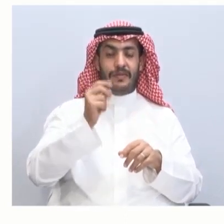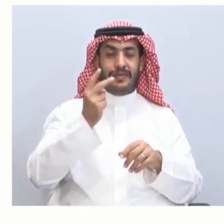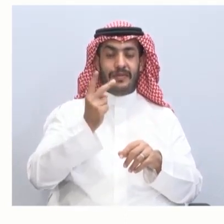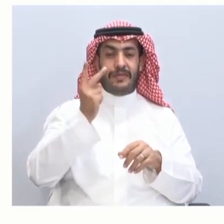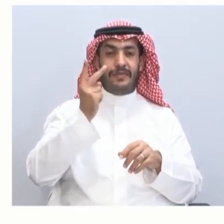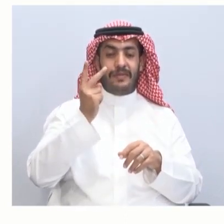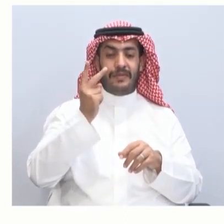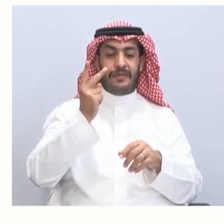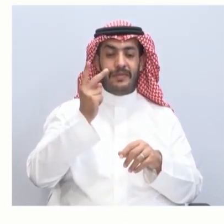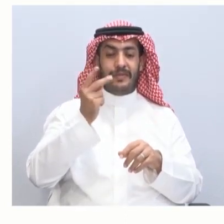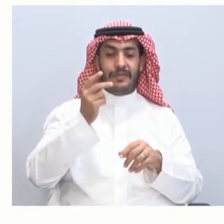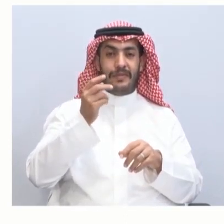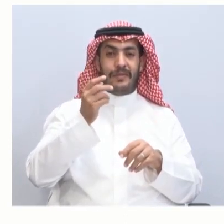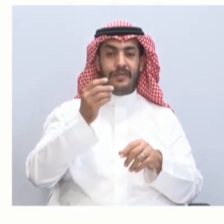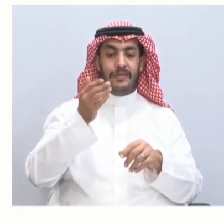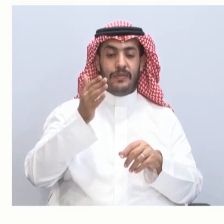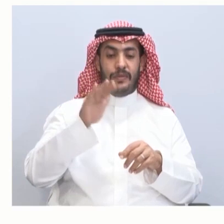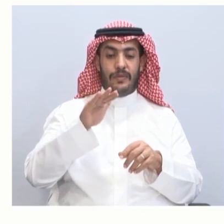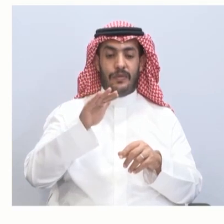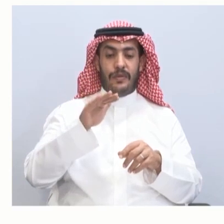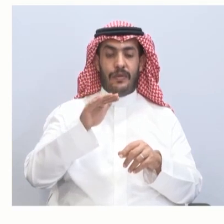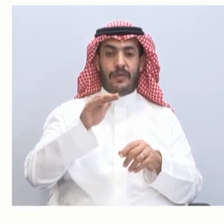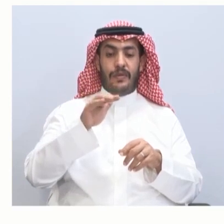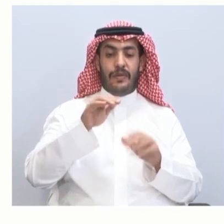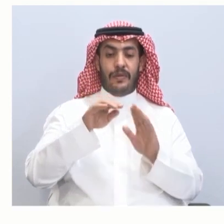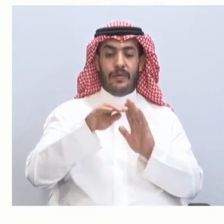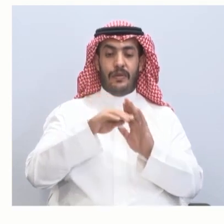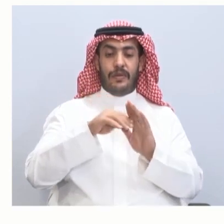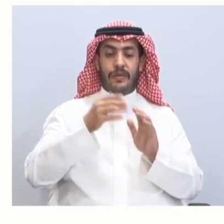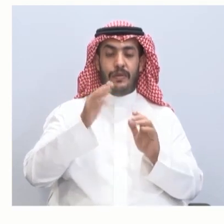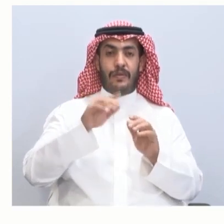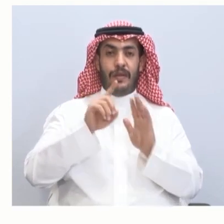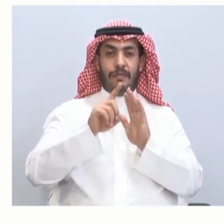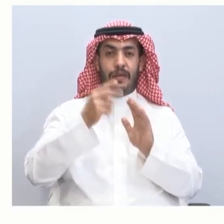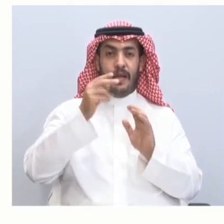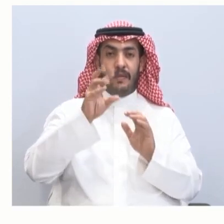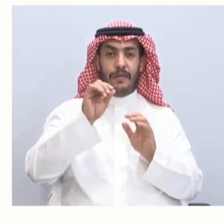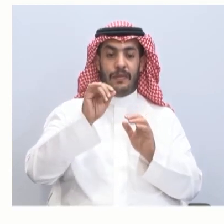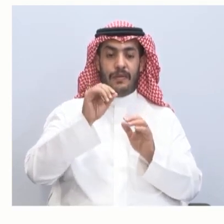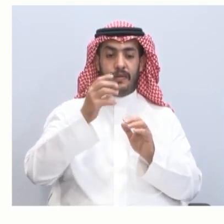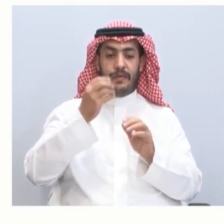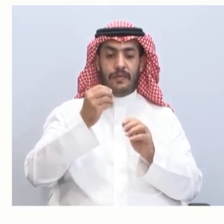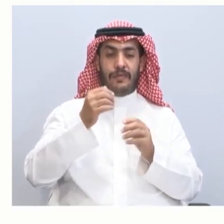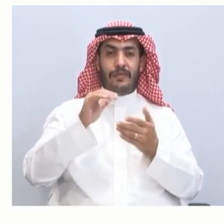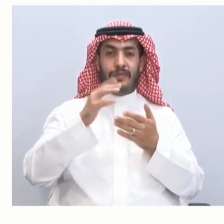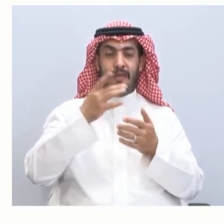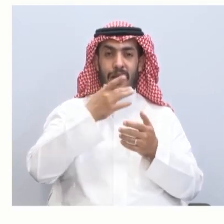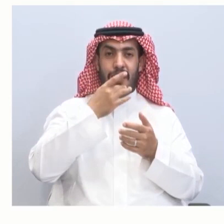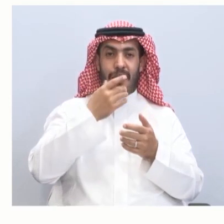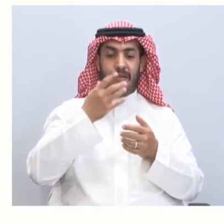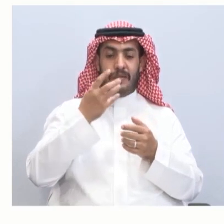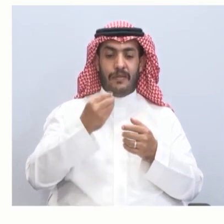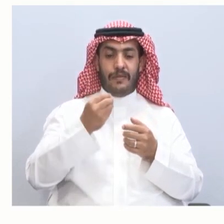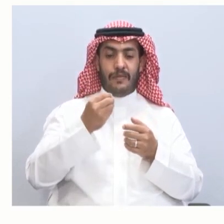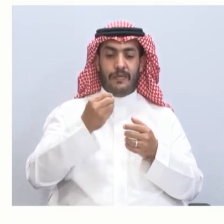1307 توفي الامام عبد الله بن فيصل في الرياض تولى من بعده